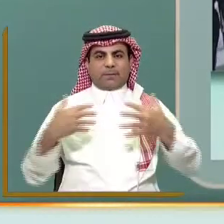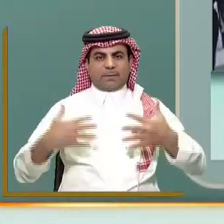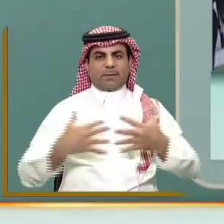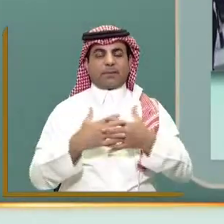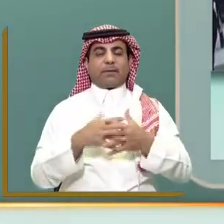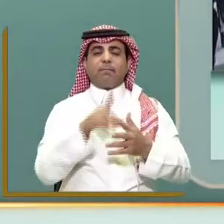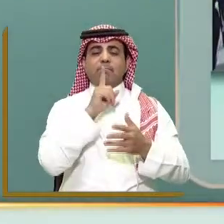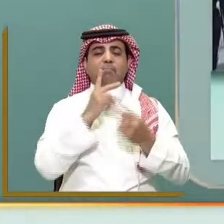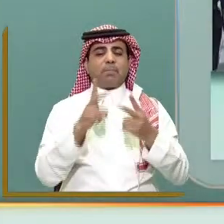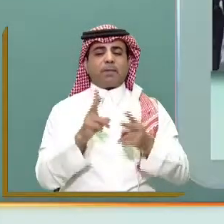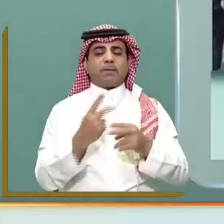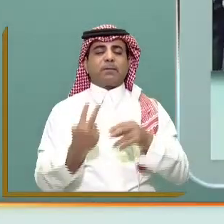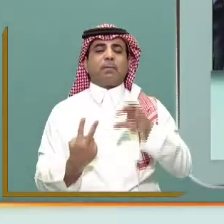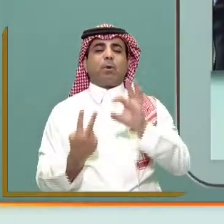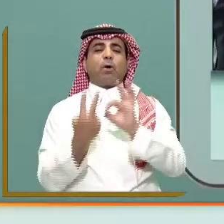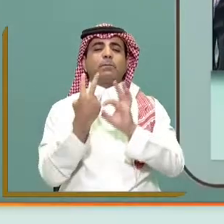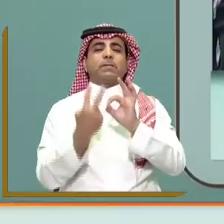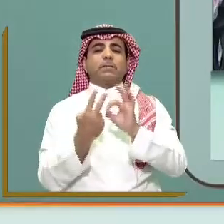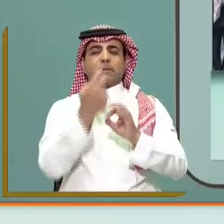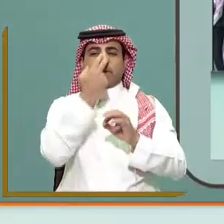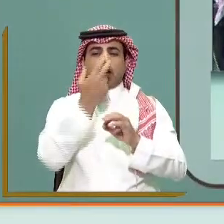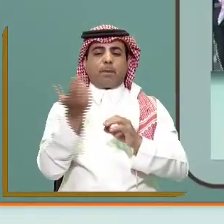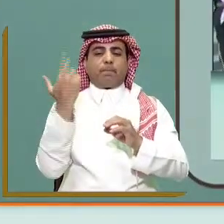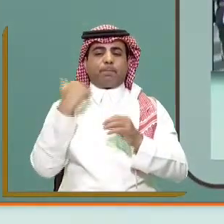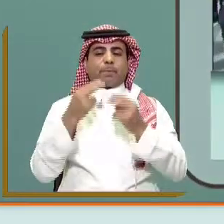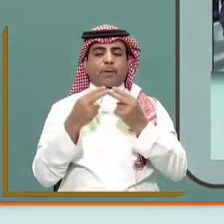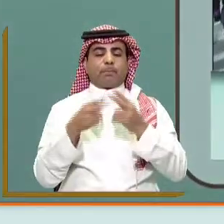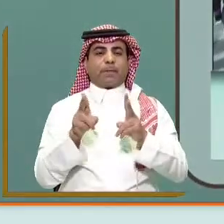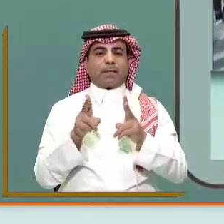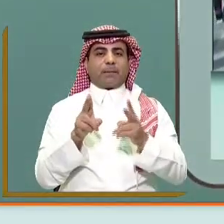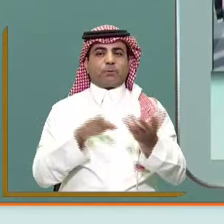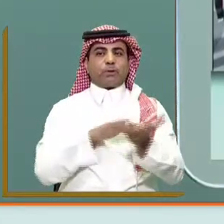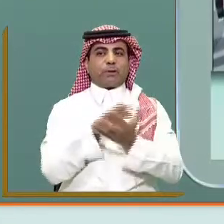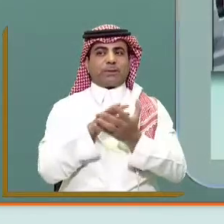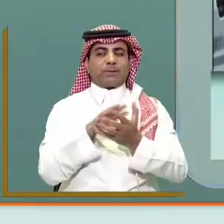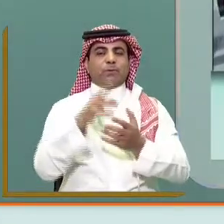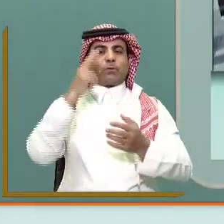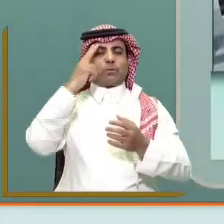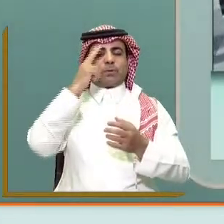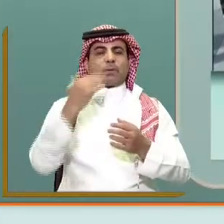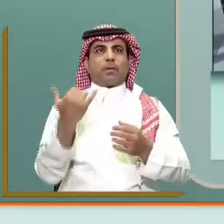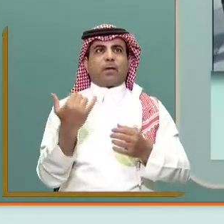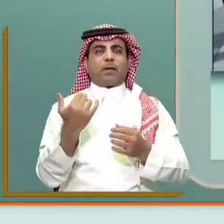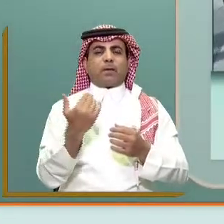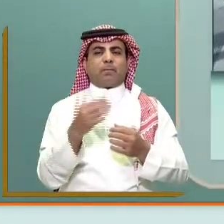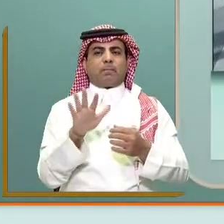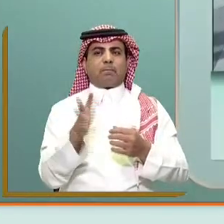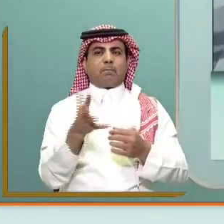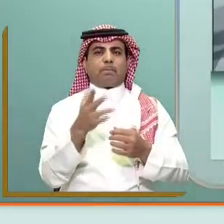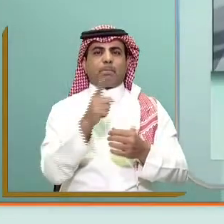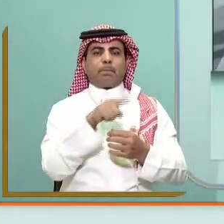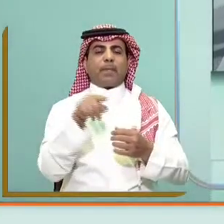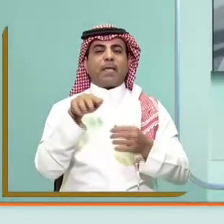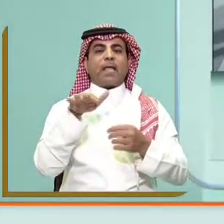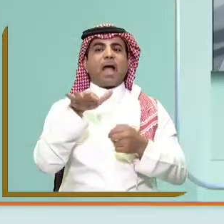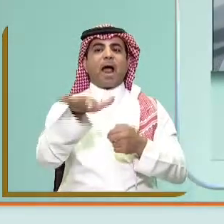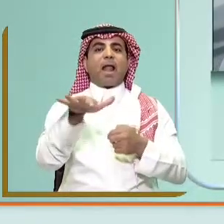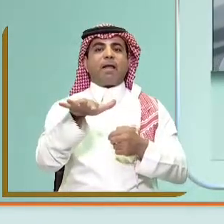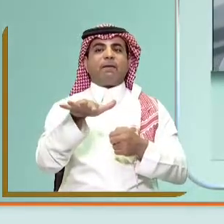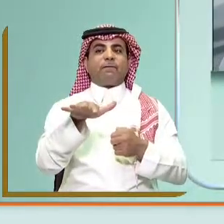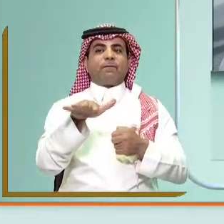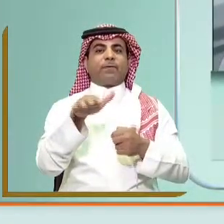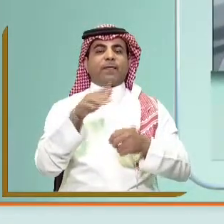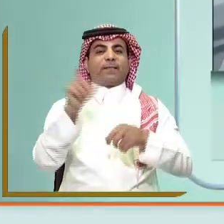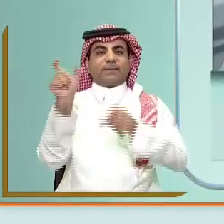في 1957، وعندما حدث هذا التوتر كان لدى المملكة تقريبا 200,000 من الأيدي